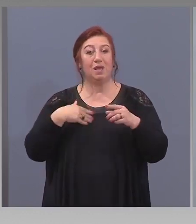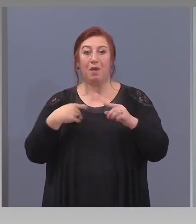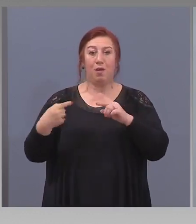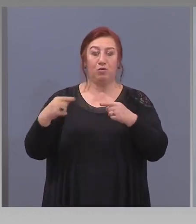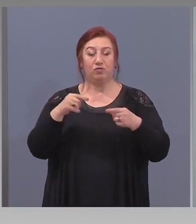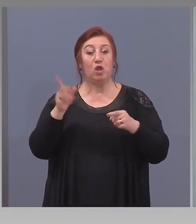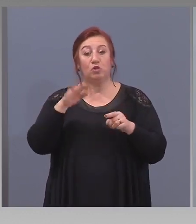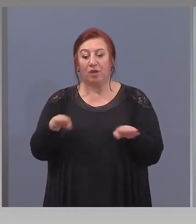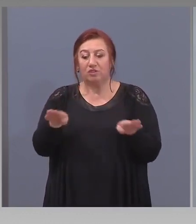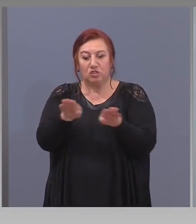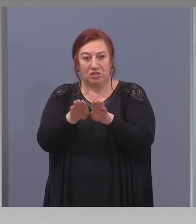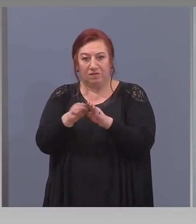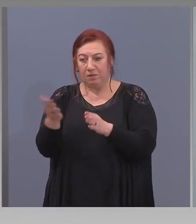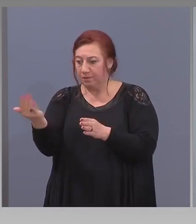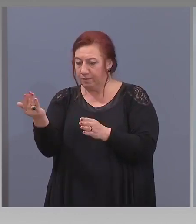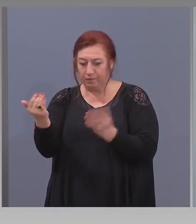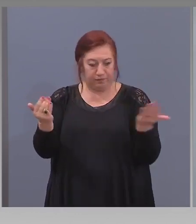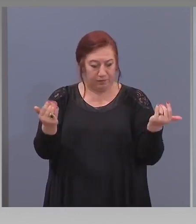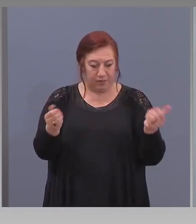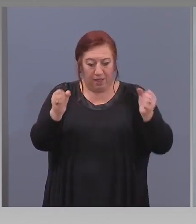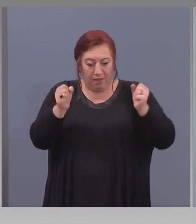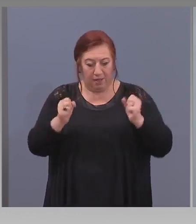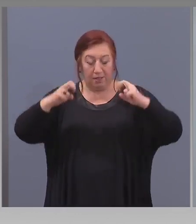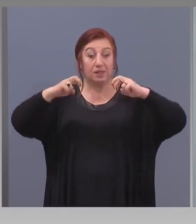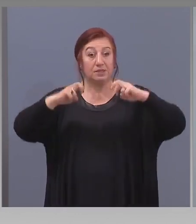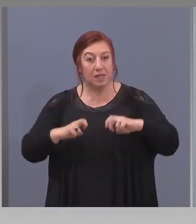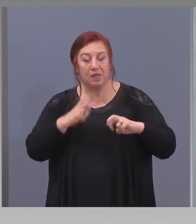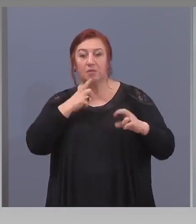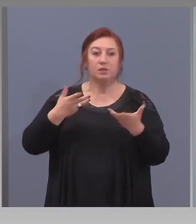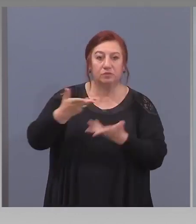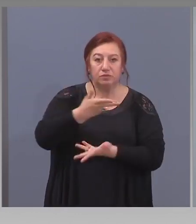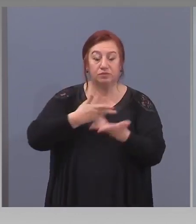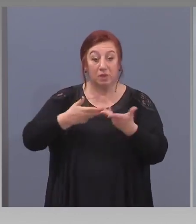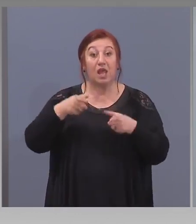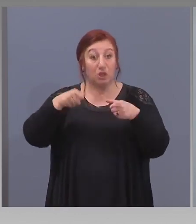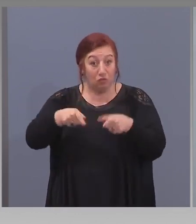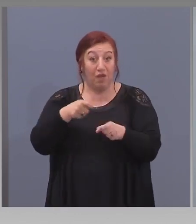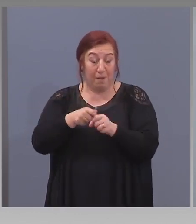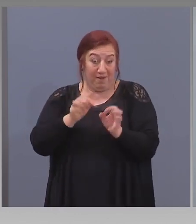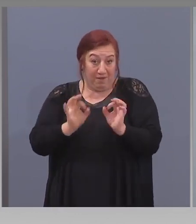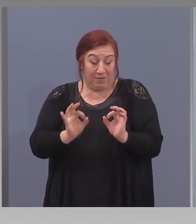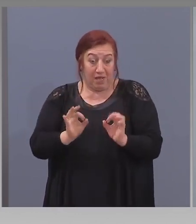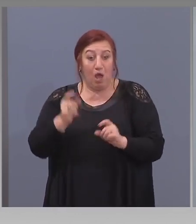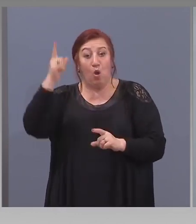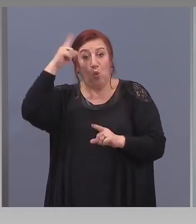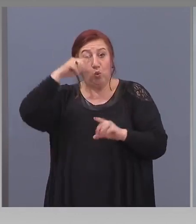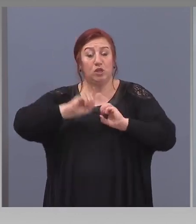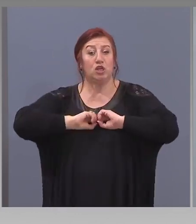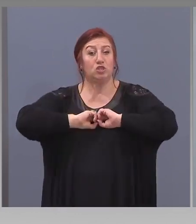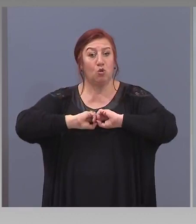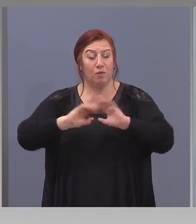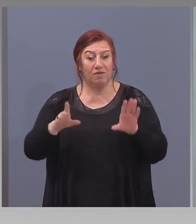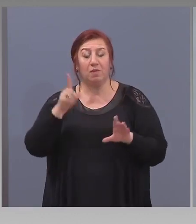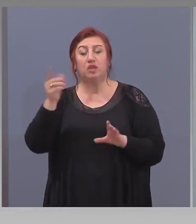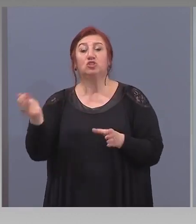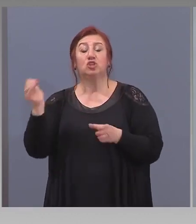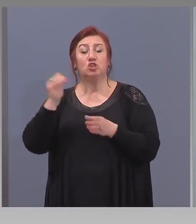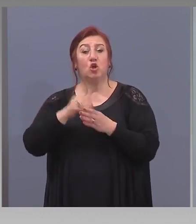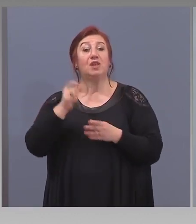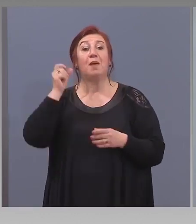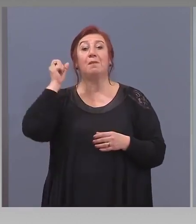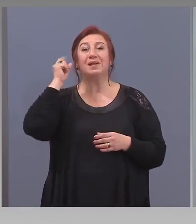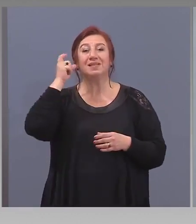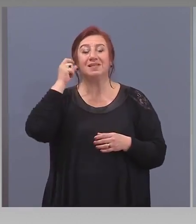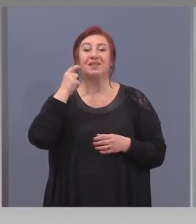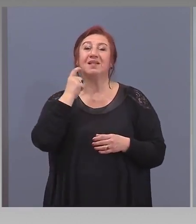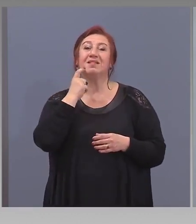сравняваме, ще ги събираме и затова го направихме. Утре ще го обявиме. Там ще влезе и председател на Зъболекарския съюз, за да